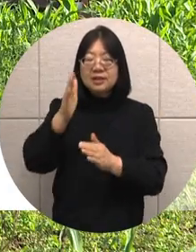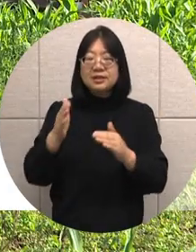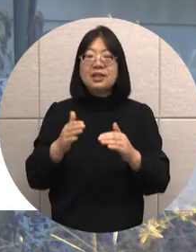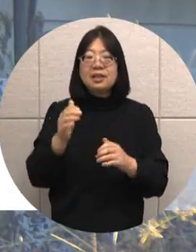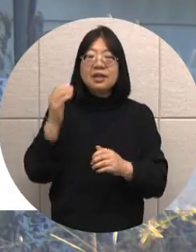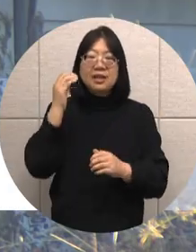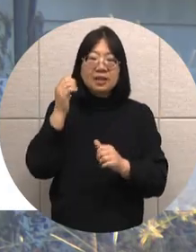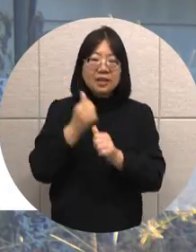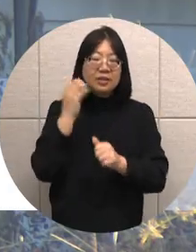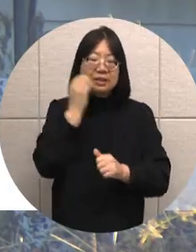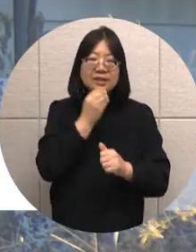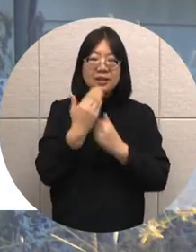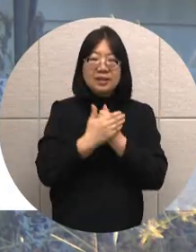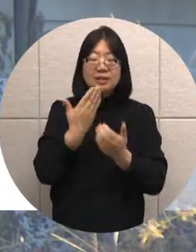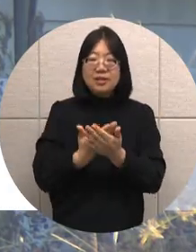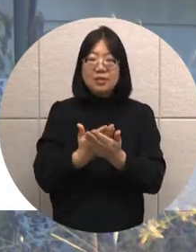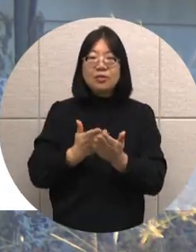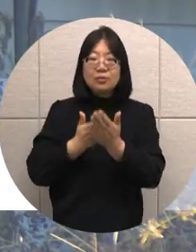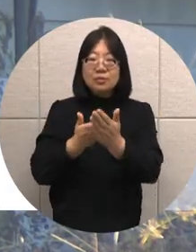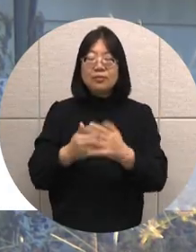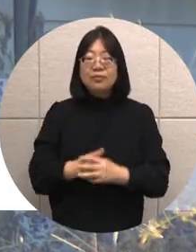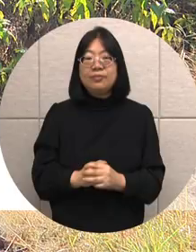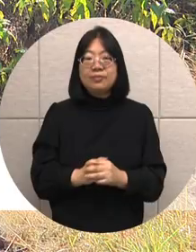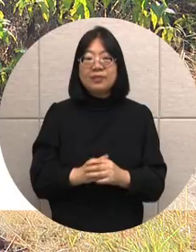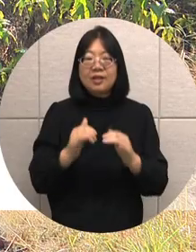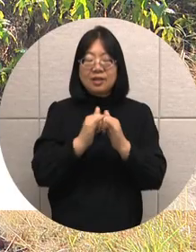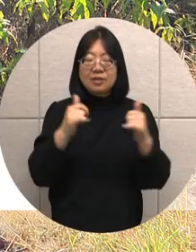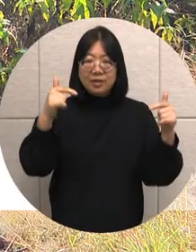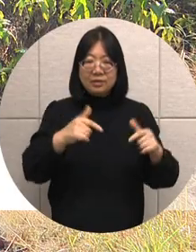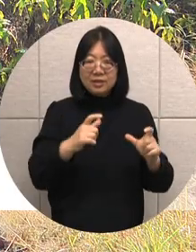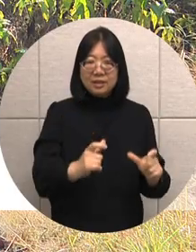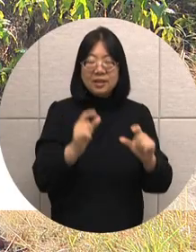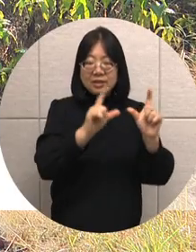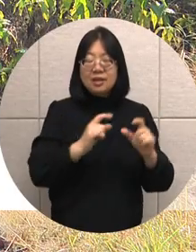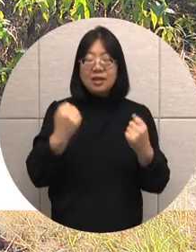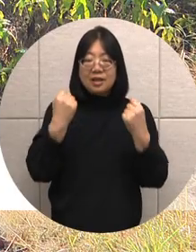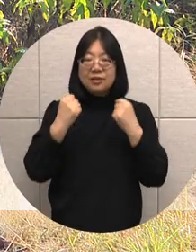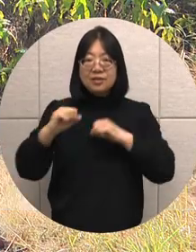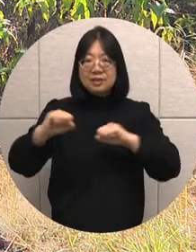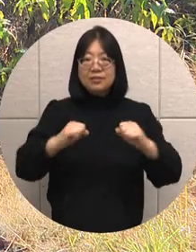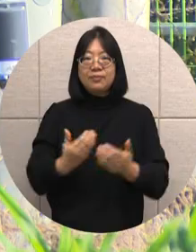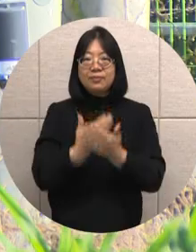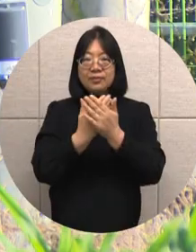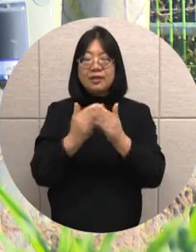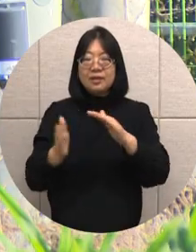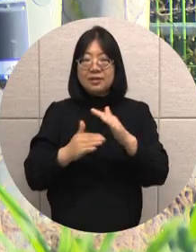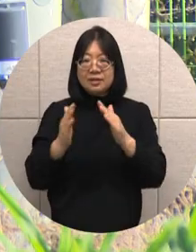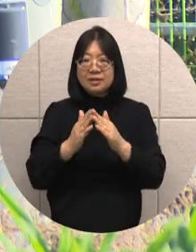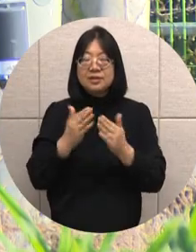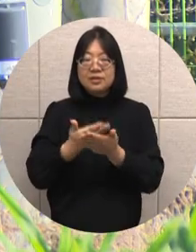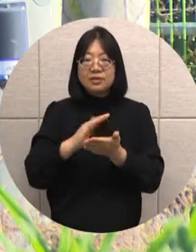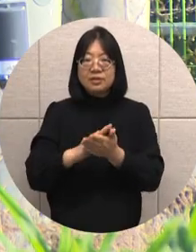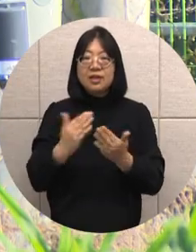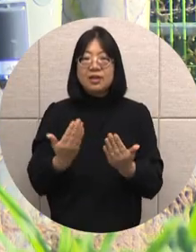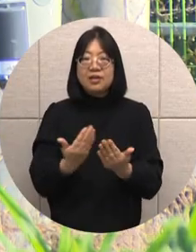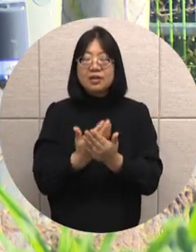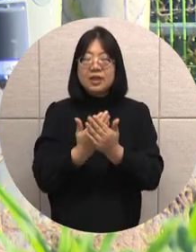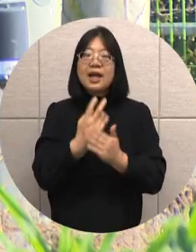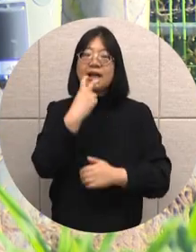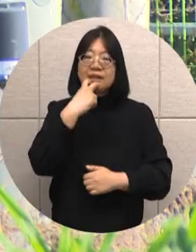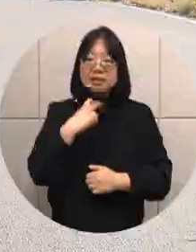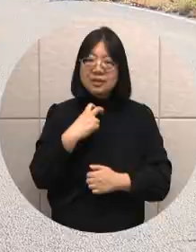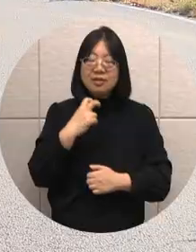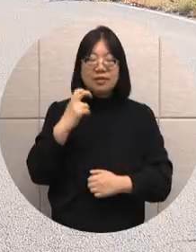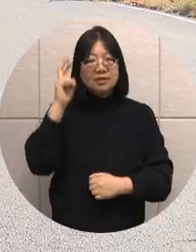달라고 건의했습니다도 건의안이 시행되면 인구 감소 지역의 생활 활력 증진과 빈집 정비 활성화 등 일석